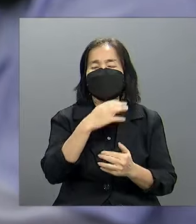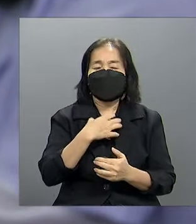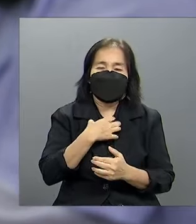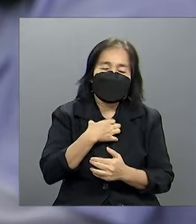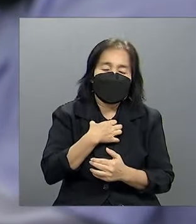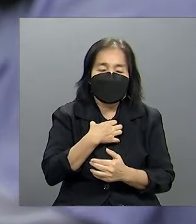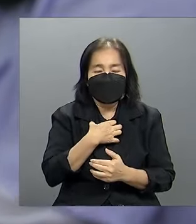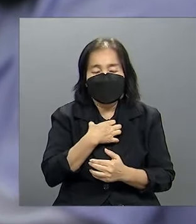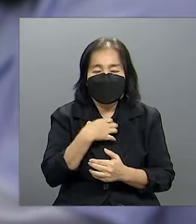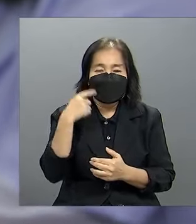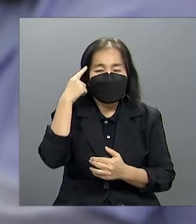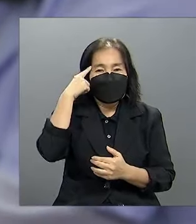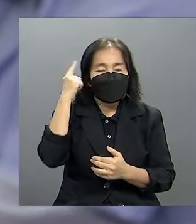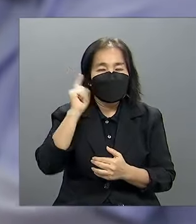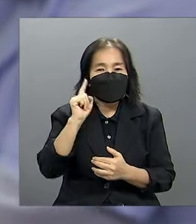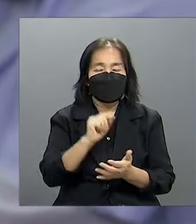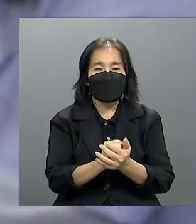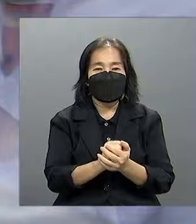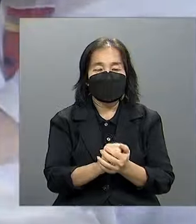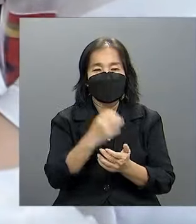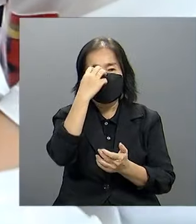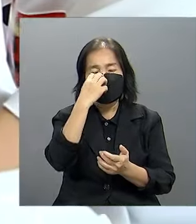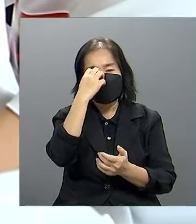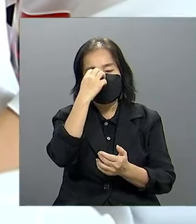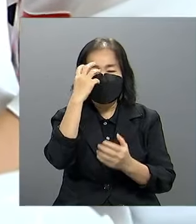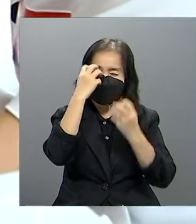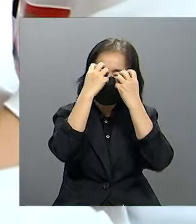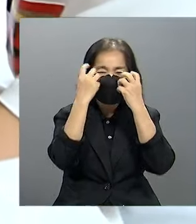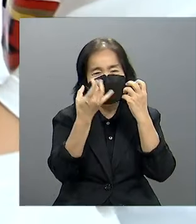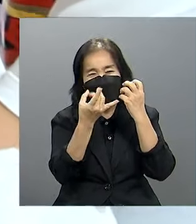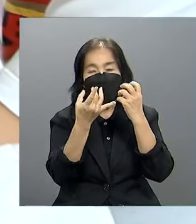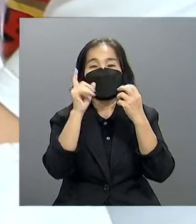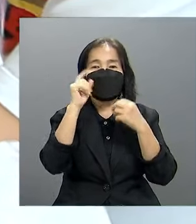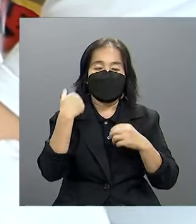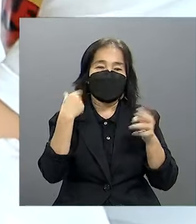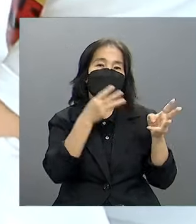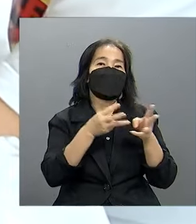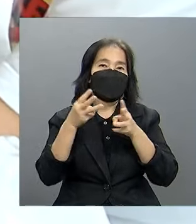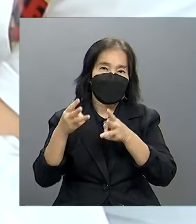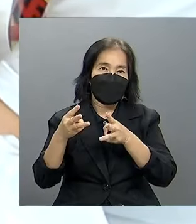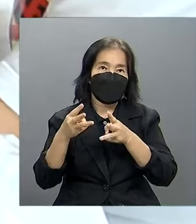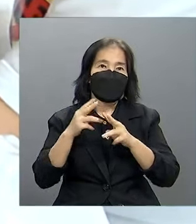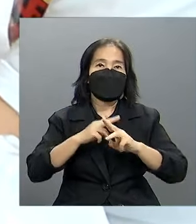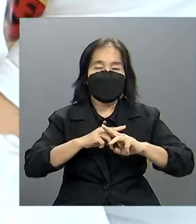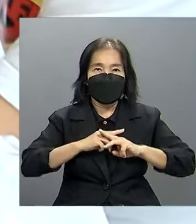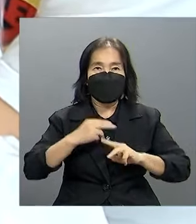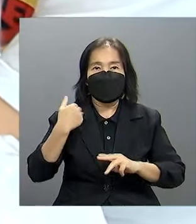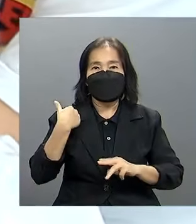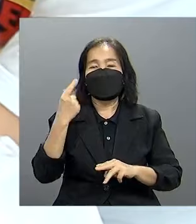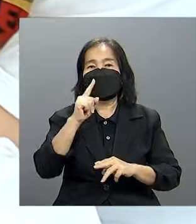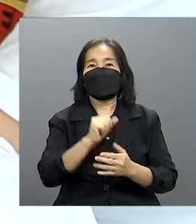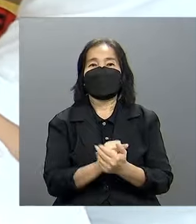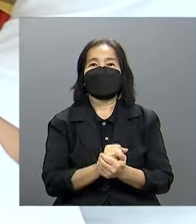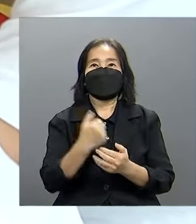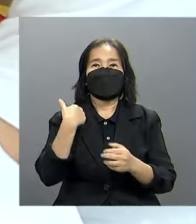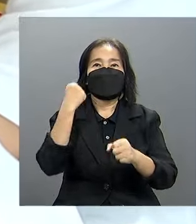ราแพ้เนี่ยมันเป็นจากภูมิแพ้หรือเปล่า ค ่ะมันก็จะมีวิธีที่เขานิยมตรวจกันก็คือสกินพิกเทส